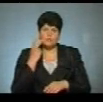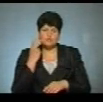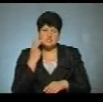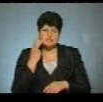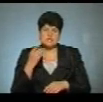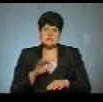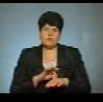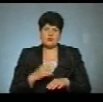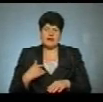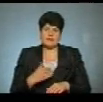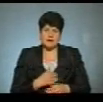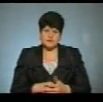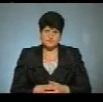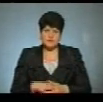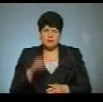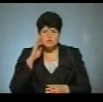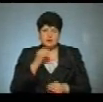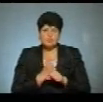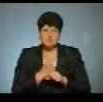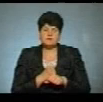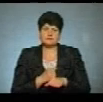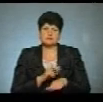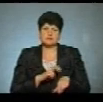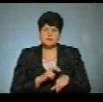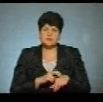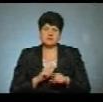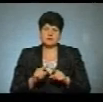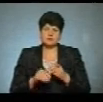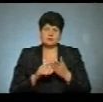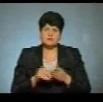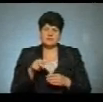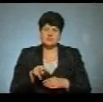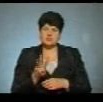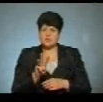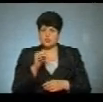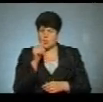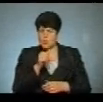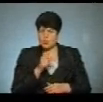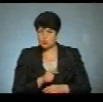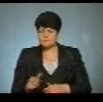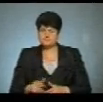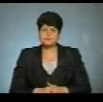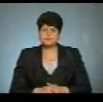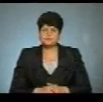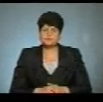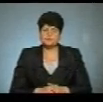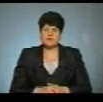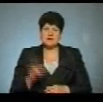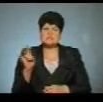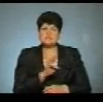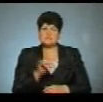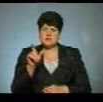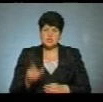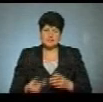захворювання легень. Чоловік працював фельдшером на швидкій з 2003 року, каже Стефанія Підгірна. Священники